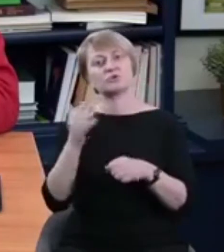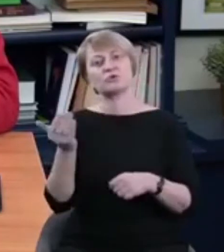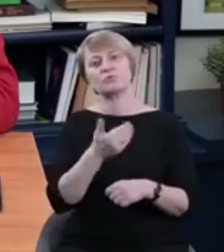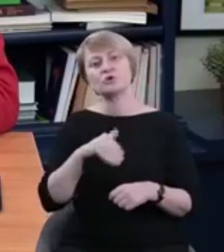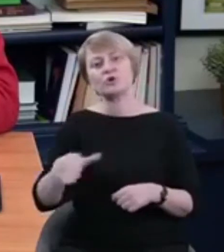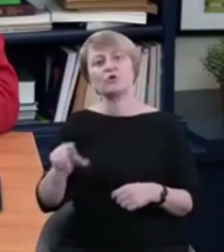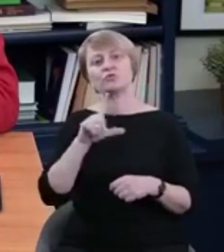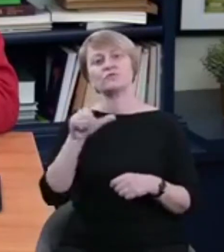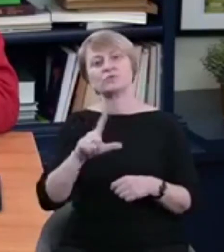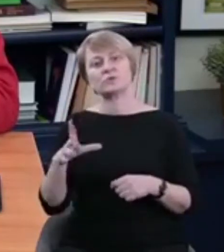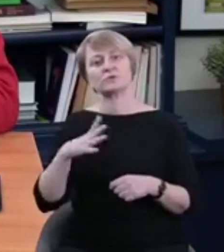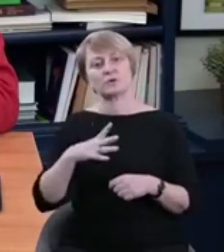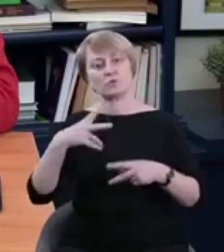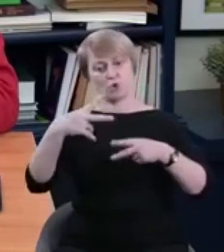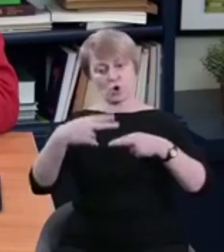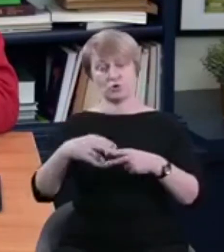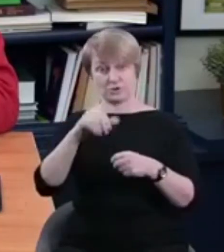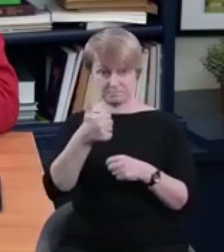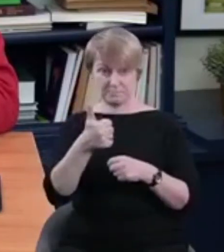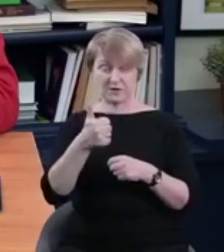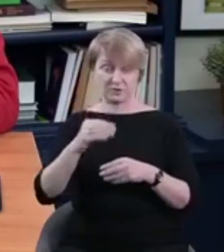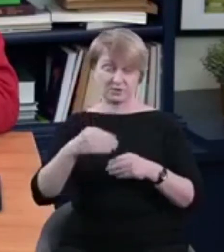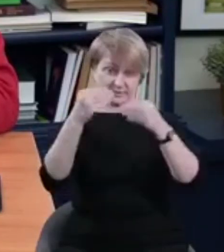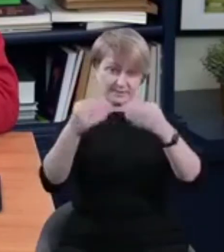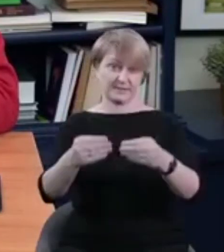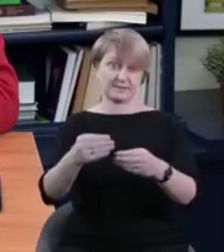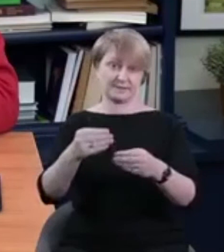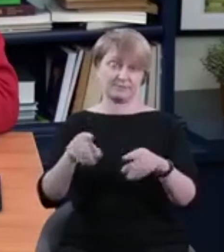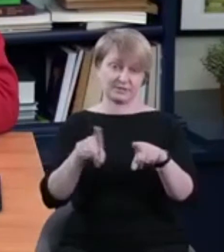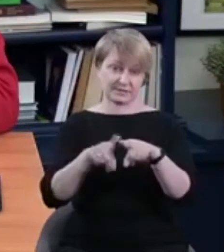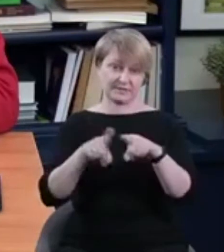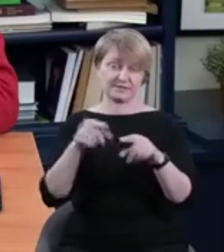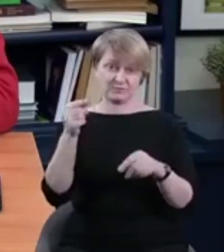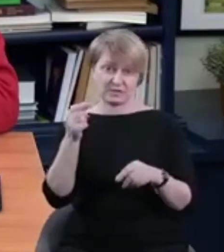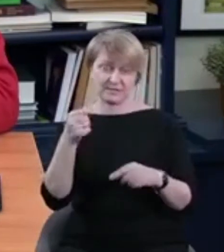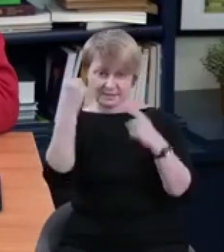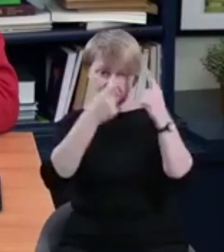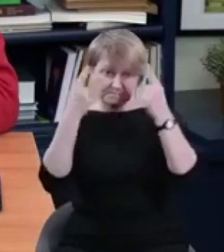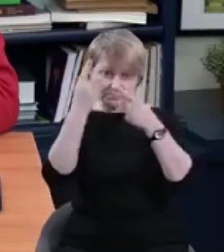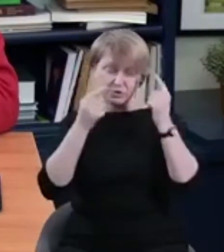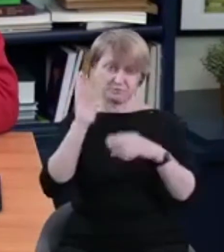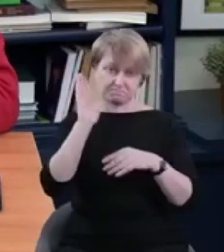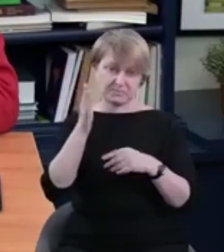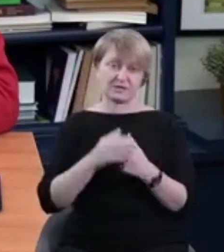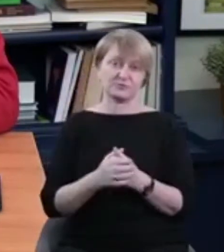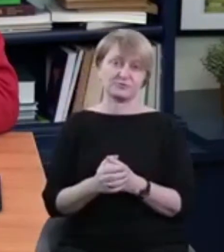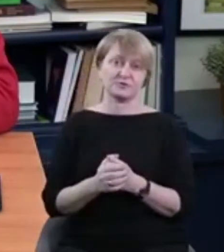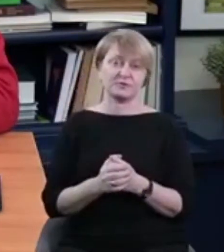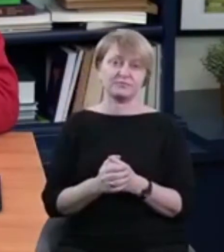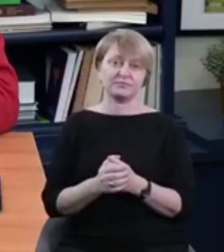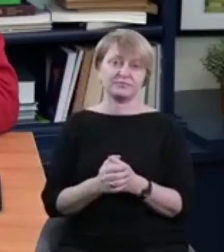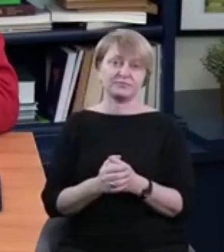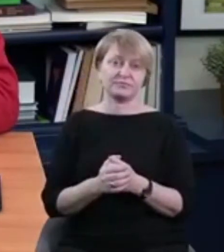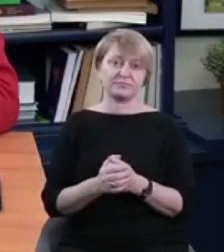zbudowaliśmy więc więc więc myślę że to jest ta ta możliwość możliwość